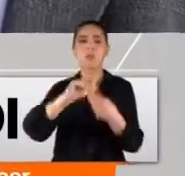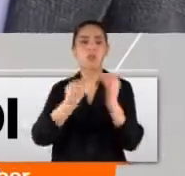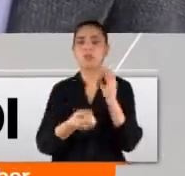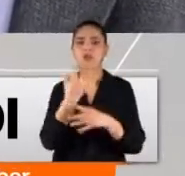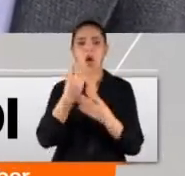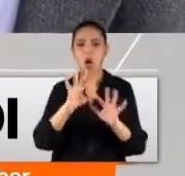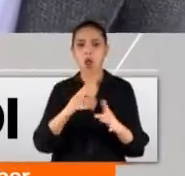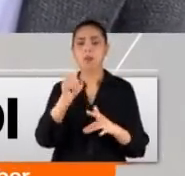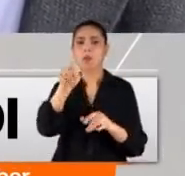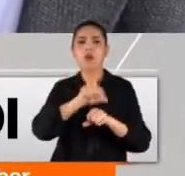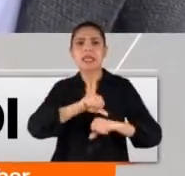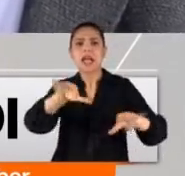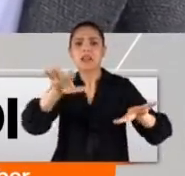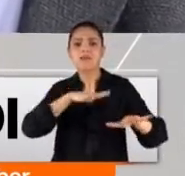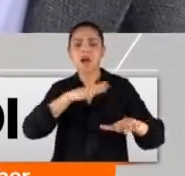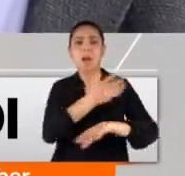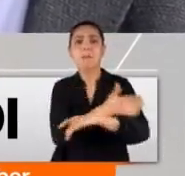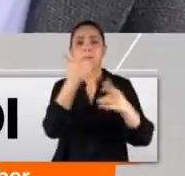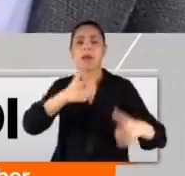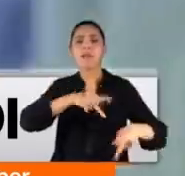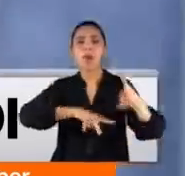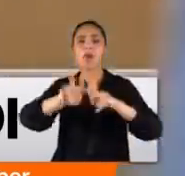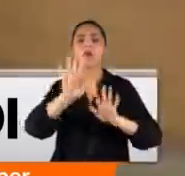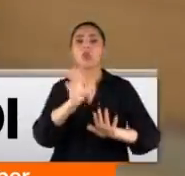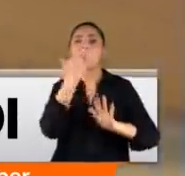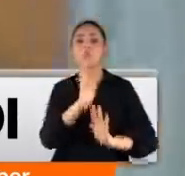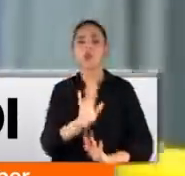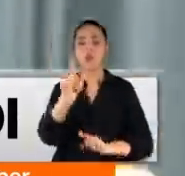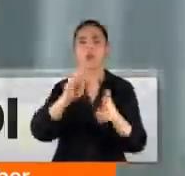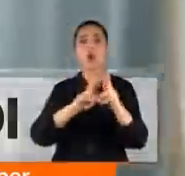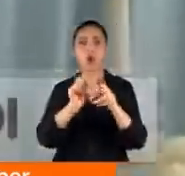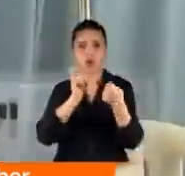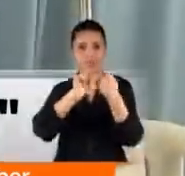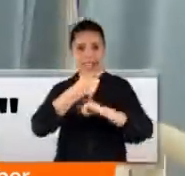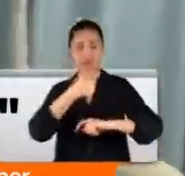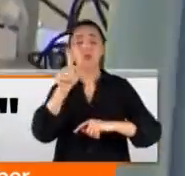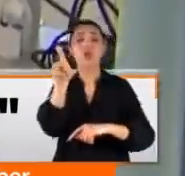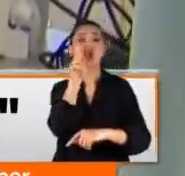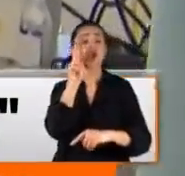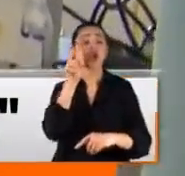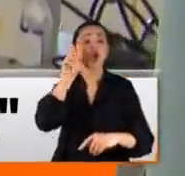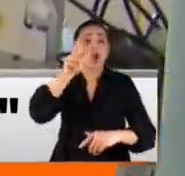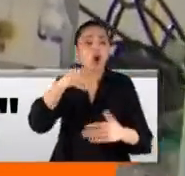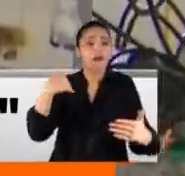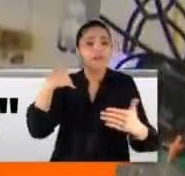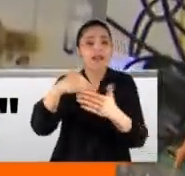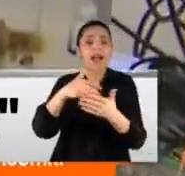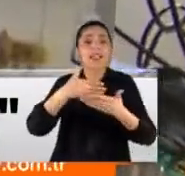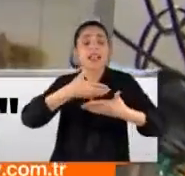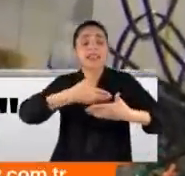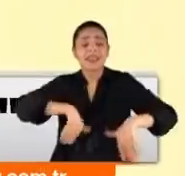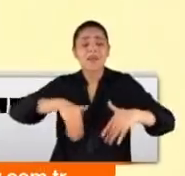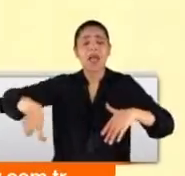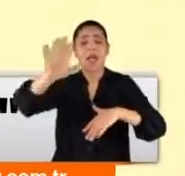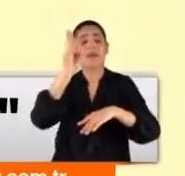karşılaşabilirsiniz. Bu yayılıyor. Çünkü şehirler arası ulaşımda bir durma yok. Mutasyonlu virüsün sonuçlarını görene kadar tedbirlere sıkı sıkıya